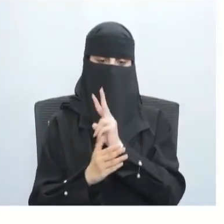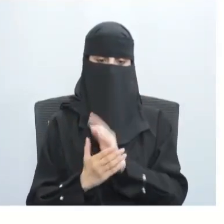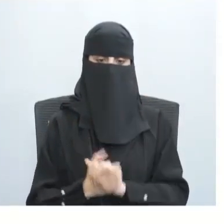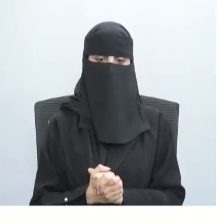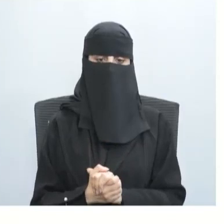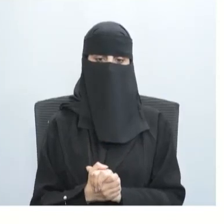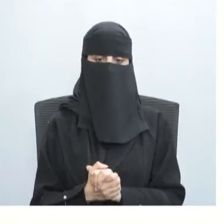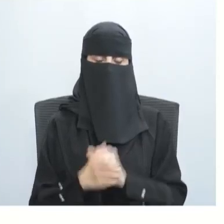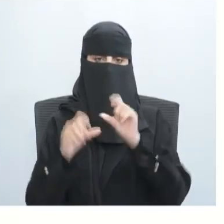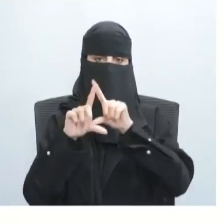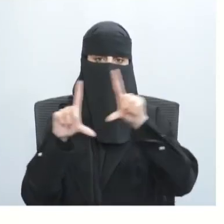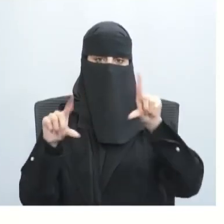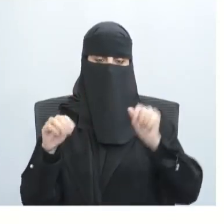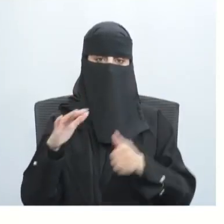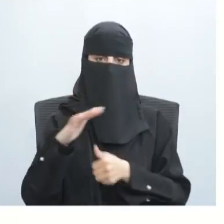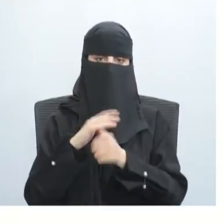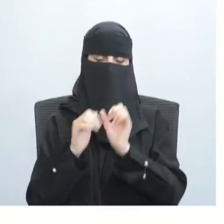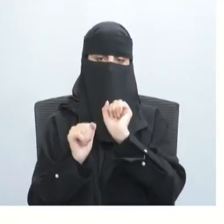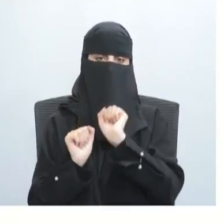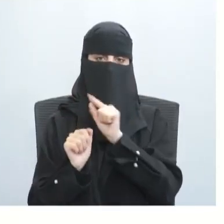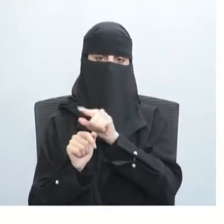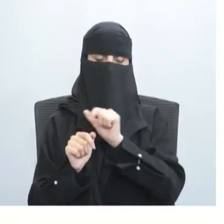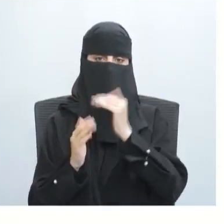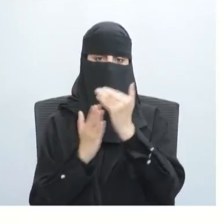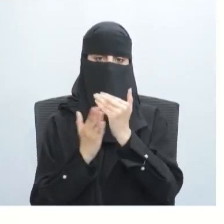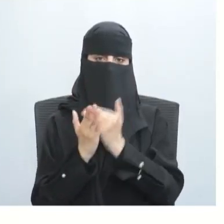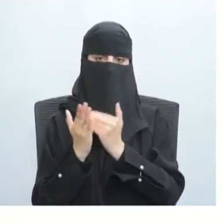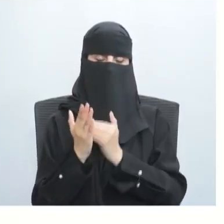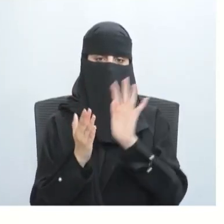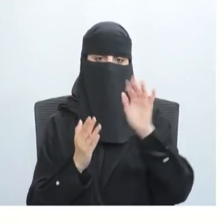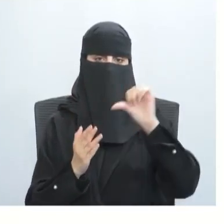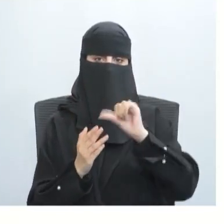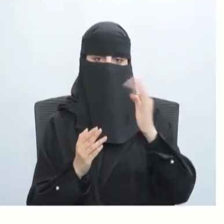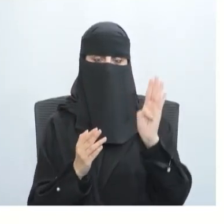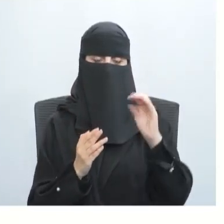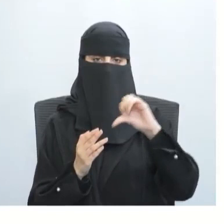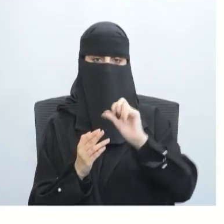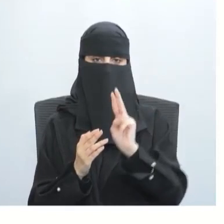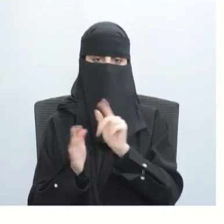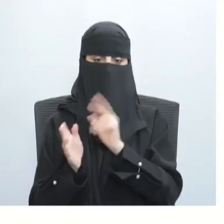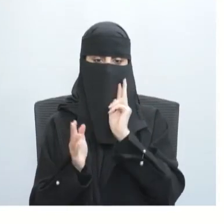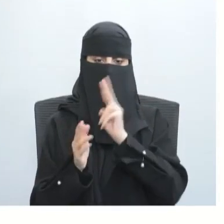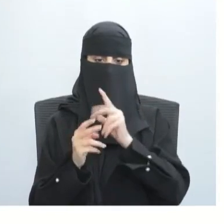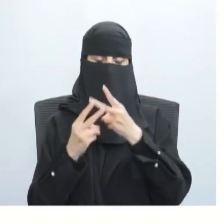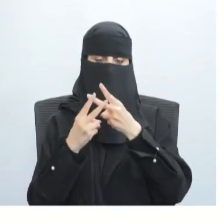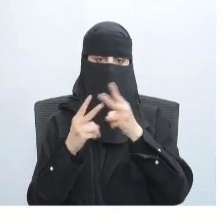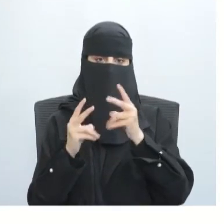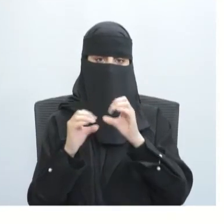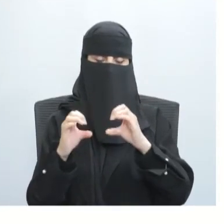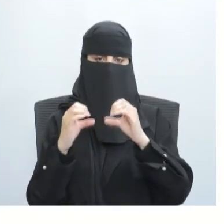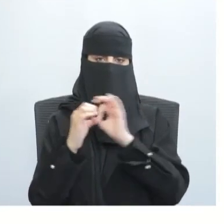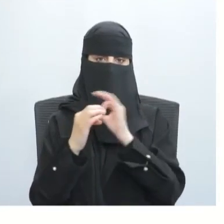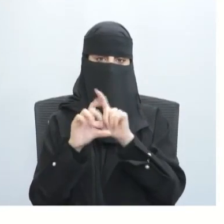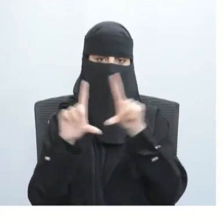الواجهه الرئيس الرئيسي لبرنامج شوكه عند بدء تشغيل البرنامج ستظهر او ظهرت لنا هذه